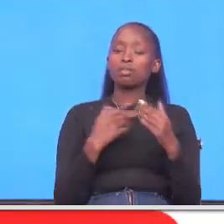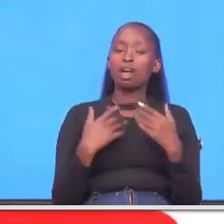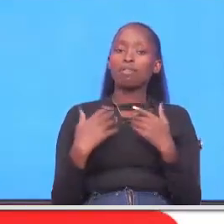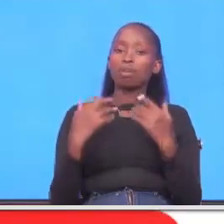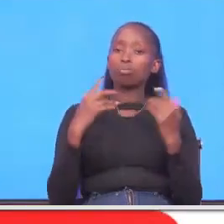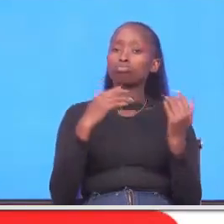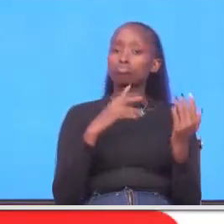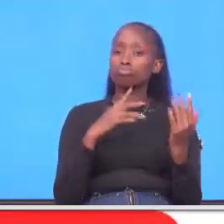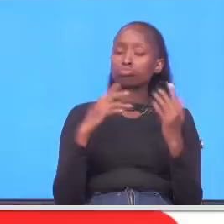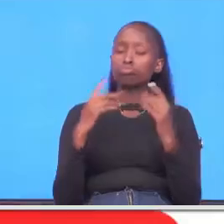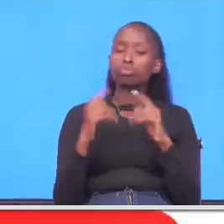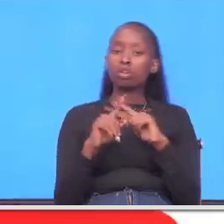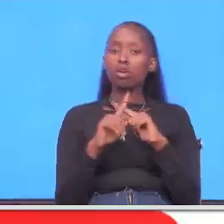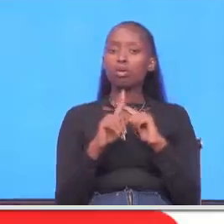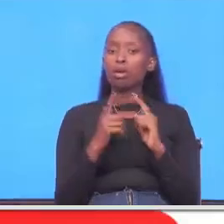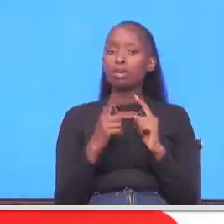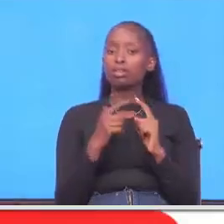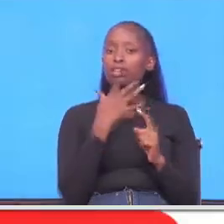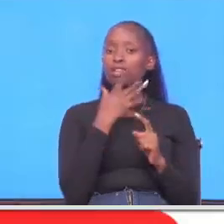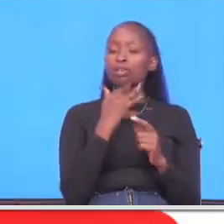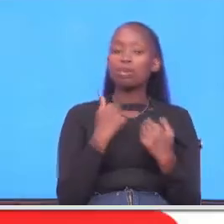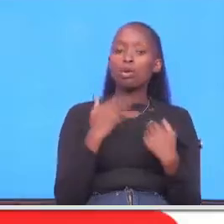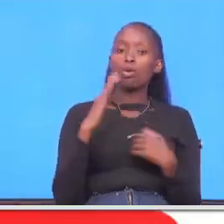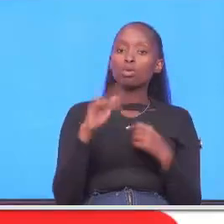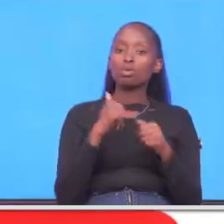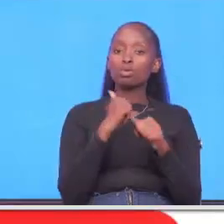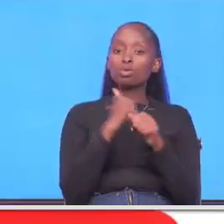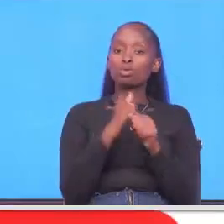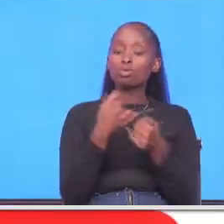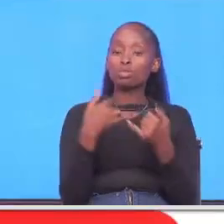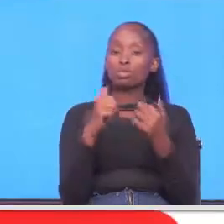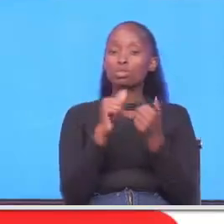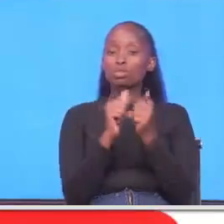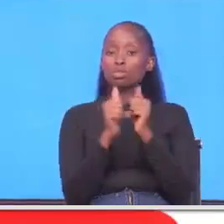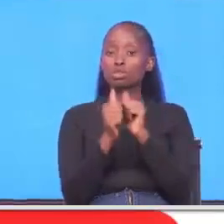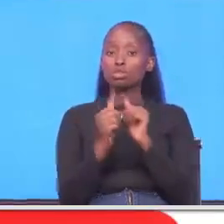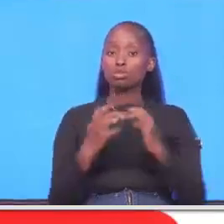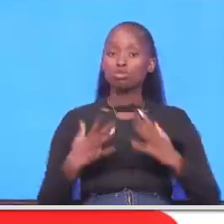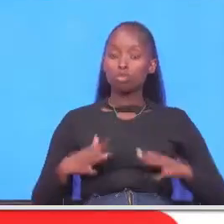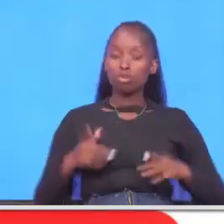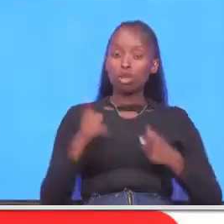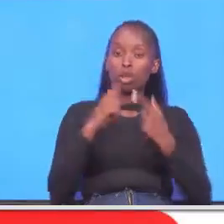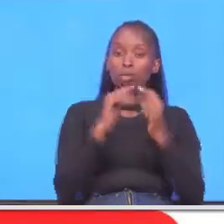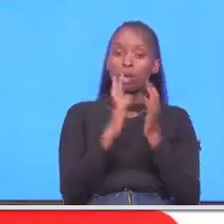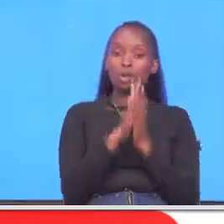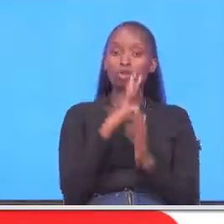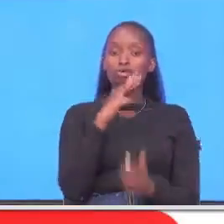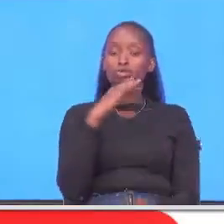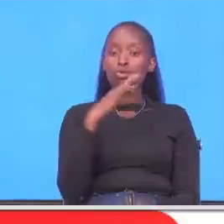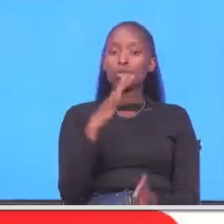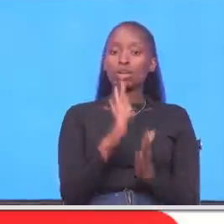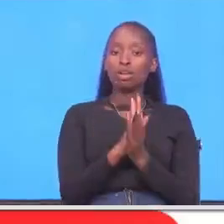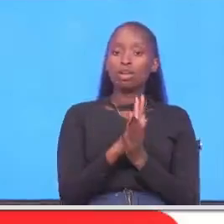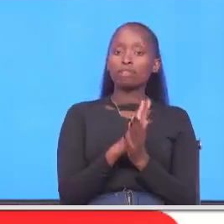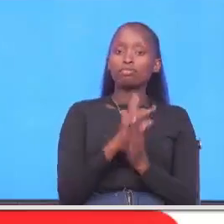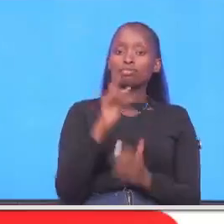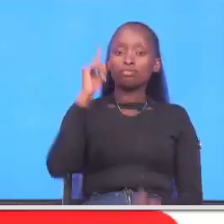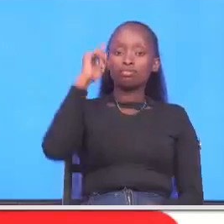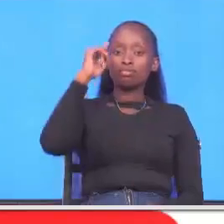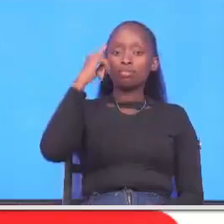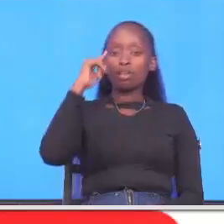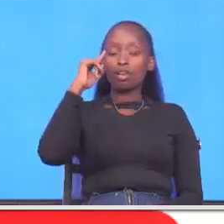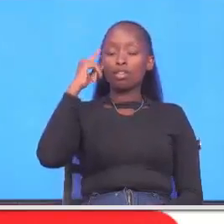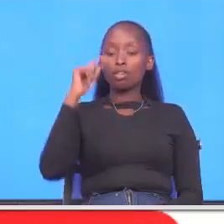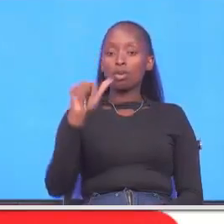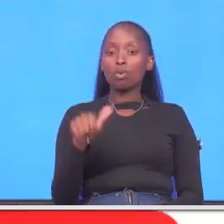always reached out to people so that we can come. Let us talk and listen together. Kiongozi wa NARC Kenya Martha Karua